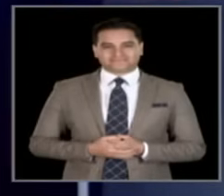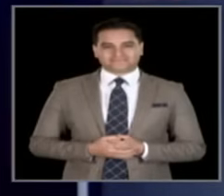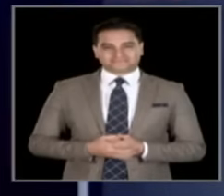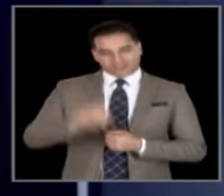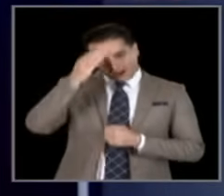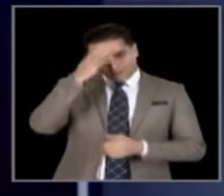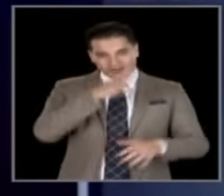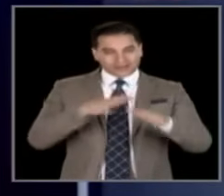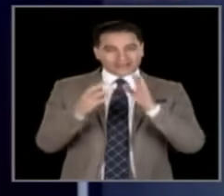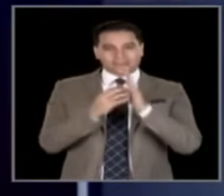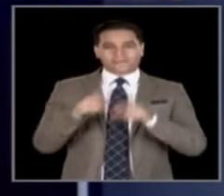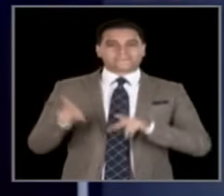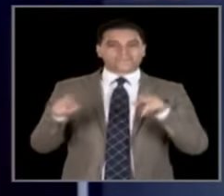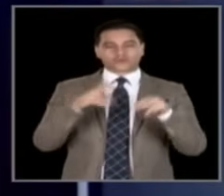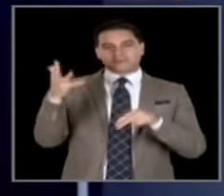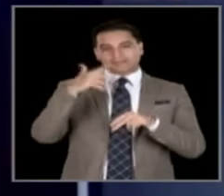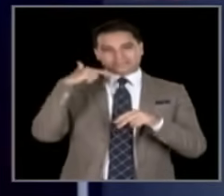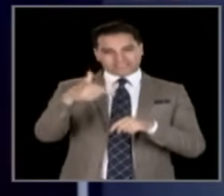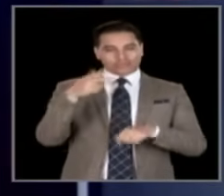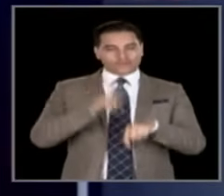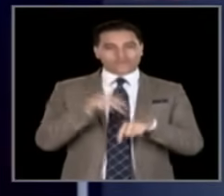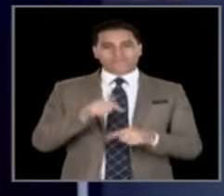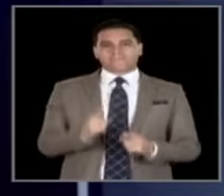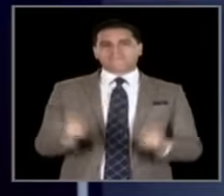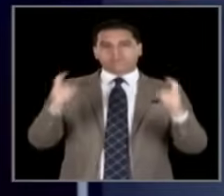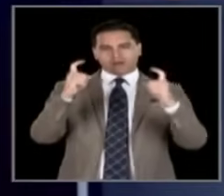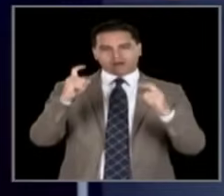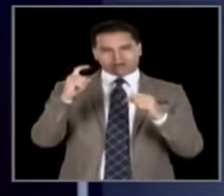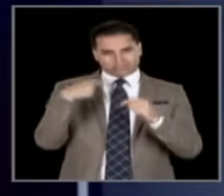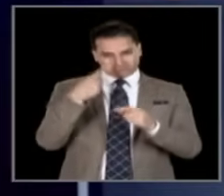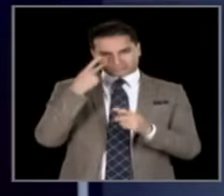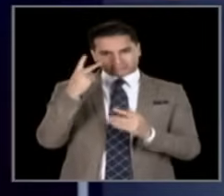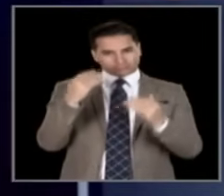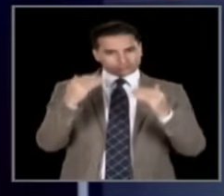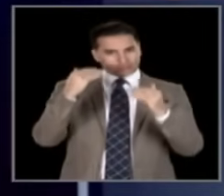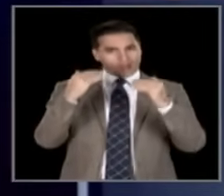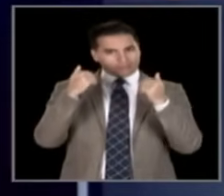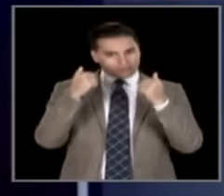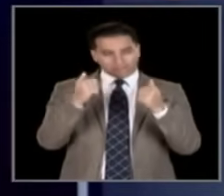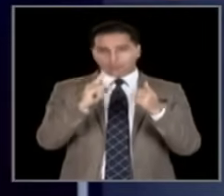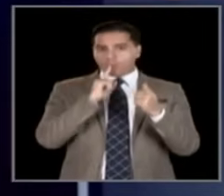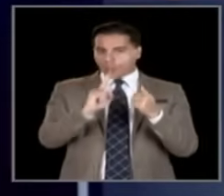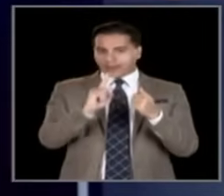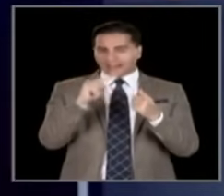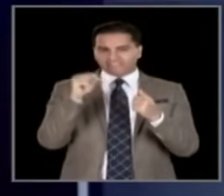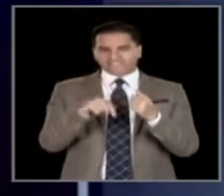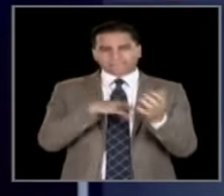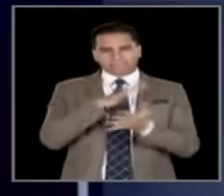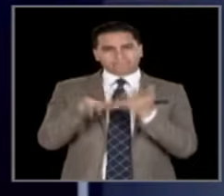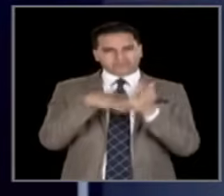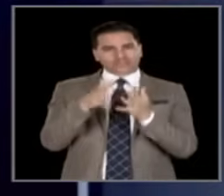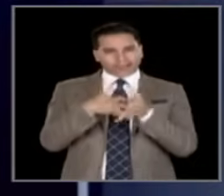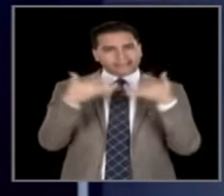عباقره الجماعات الموسم السادس و مباراه متكافئه ولكن فيها مشاكل